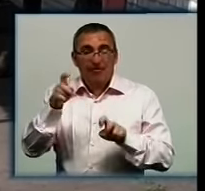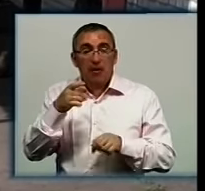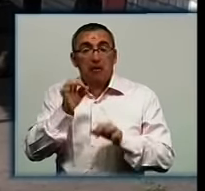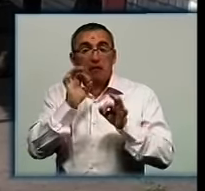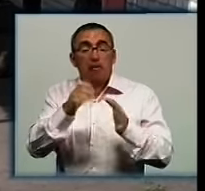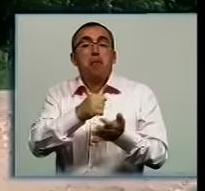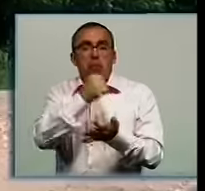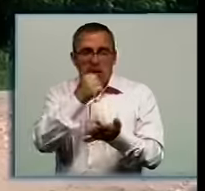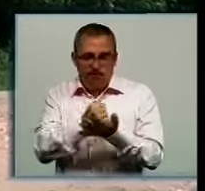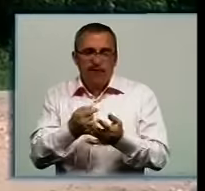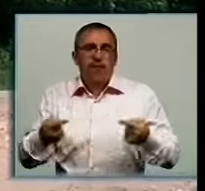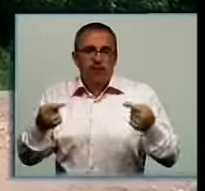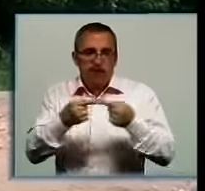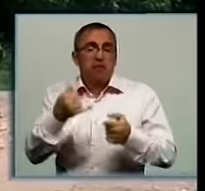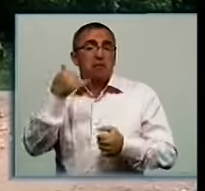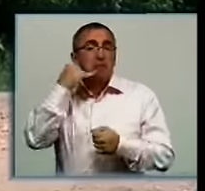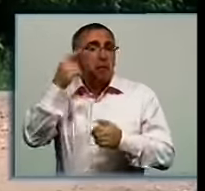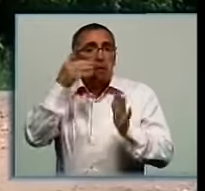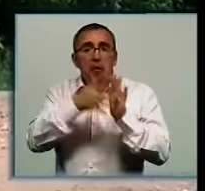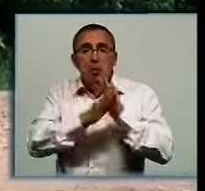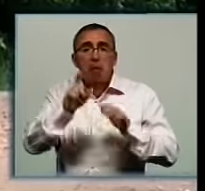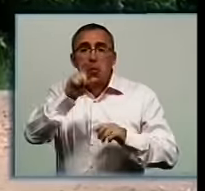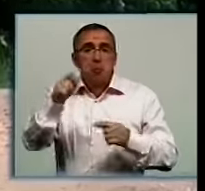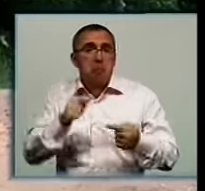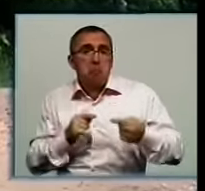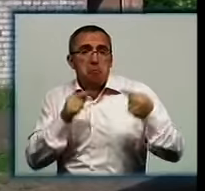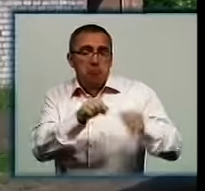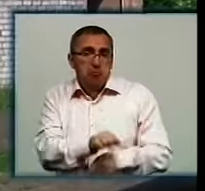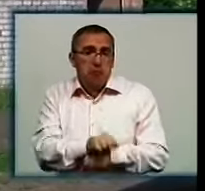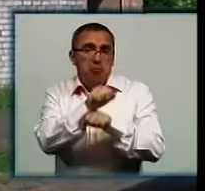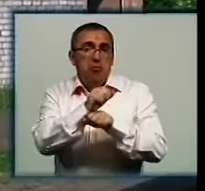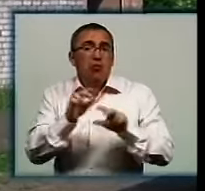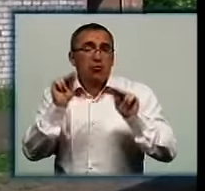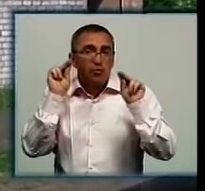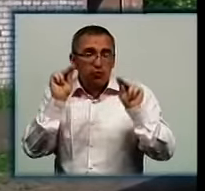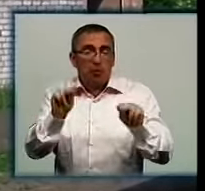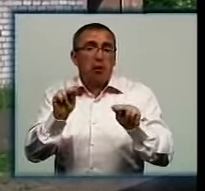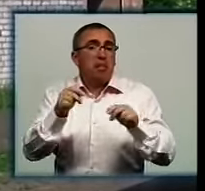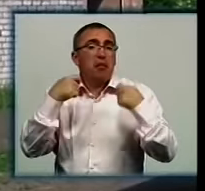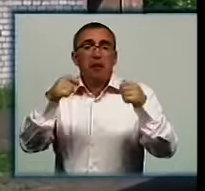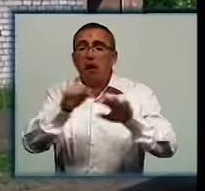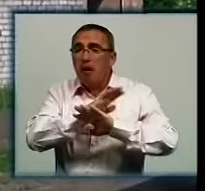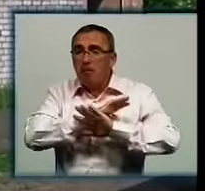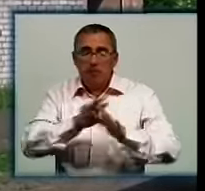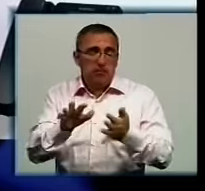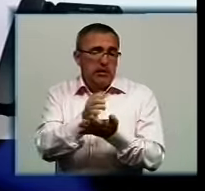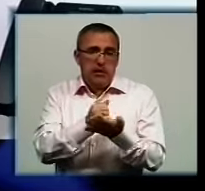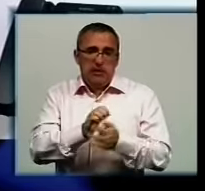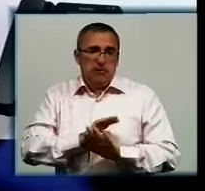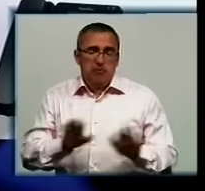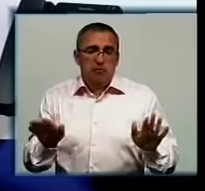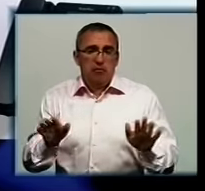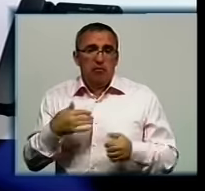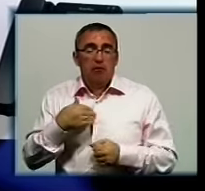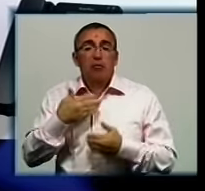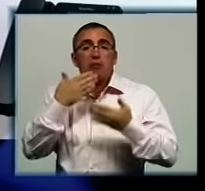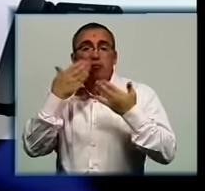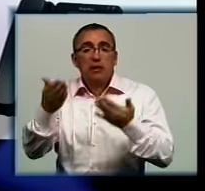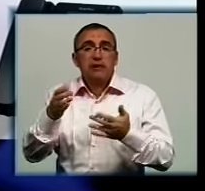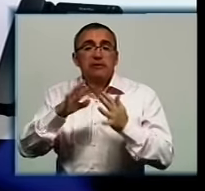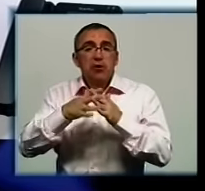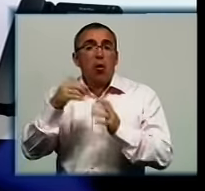в телефонній розмові. Він не розуміє, чому люди проти нього повстали. Запевняє, продавати млин та олійню не збирається. Я просив сільського голову, щоб